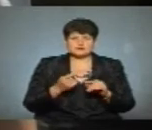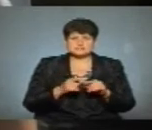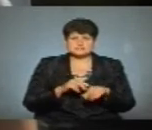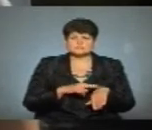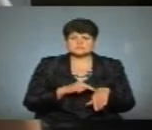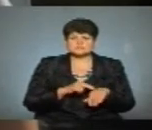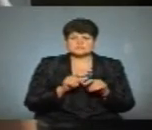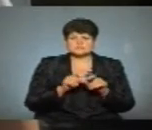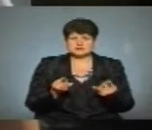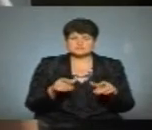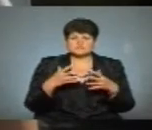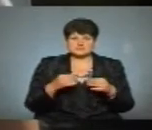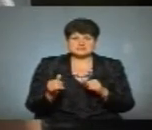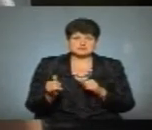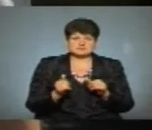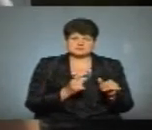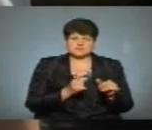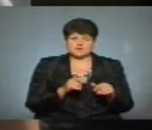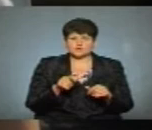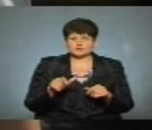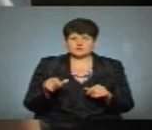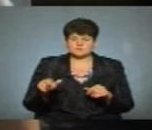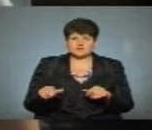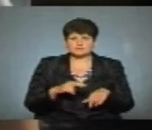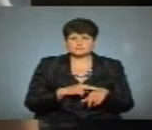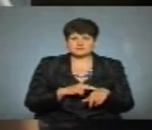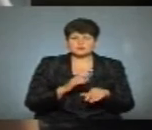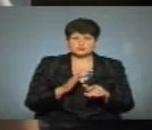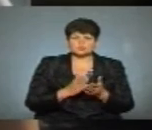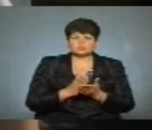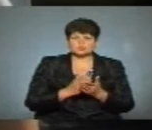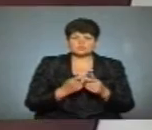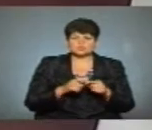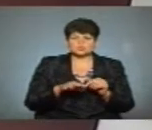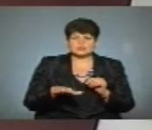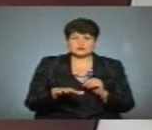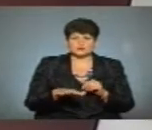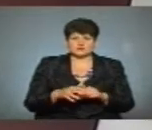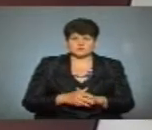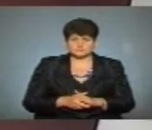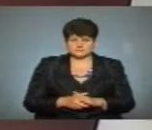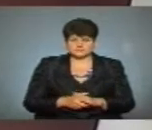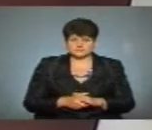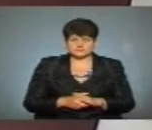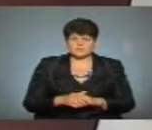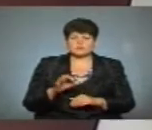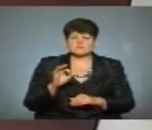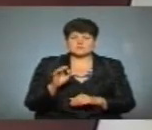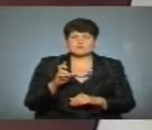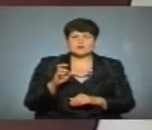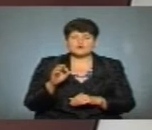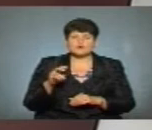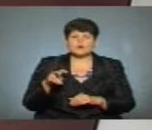поліцейської станції. Ми вже забезпечуємо людьми поліцейським, які будуть обслуговувати цю територію. Олександр Богомол